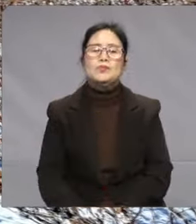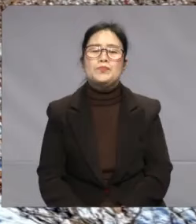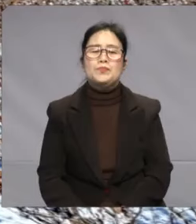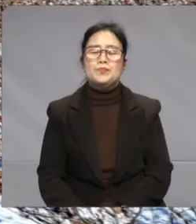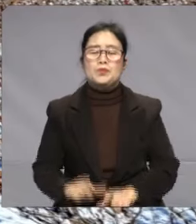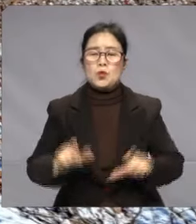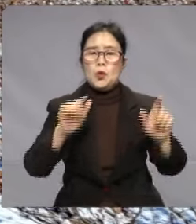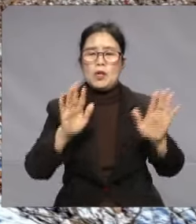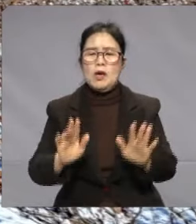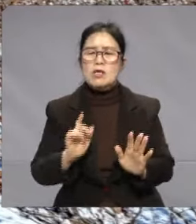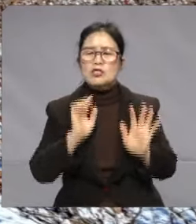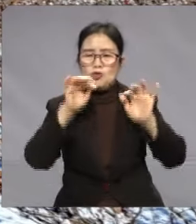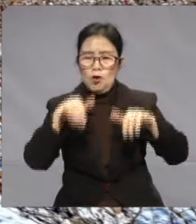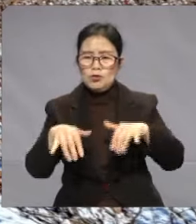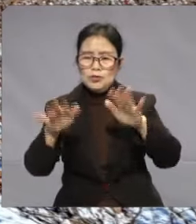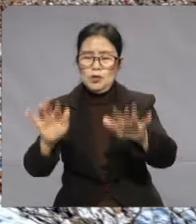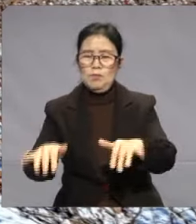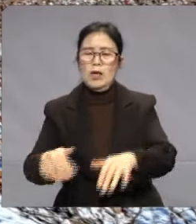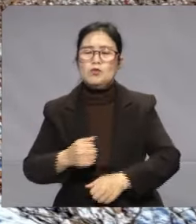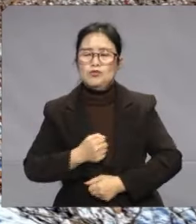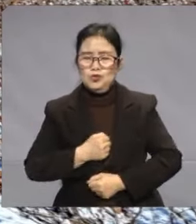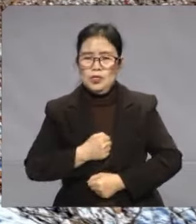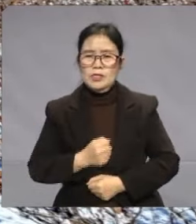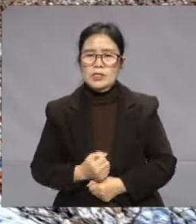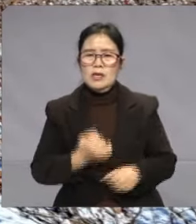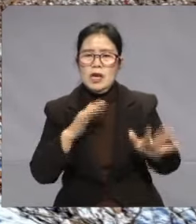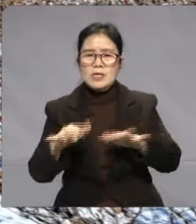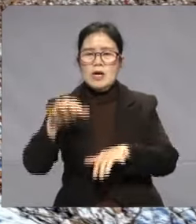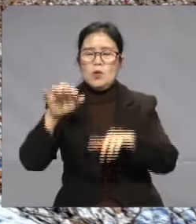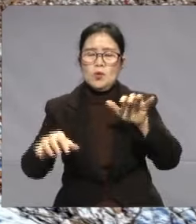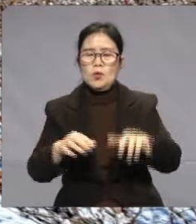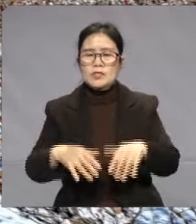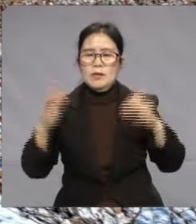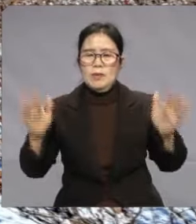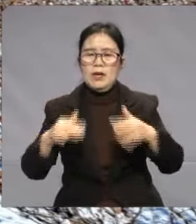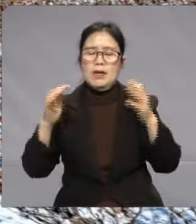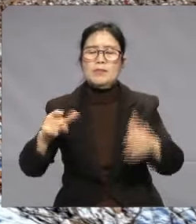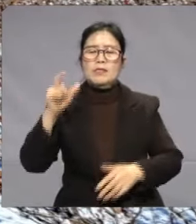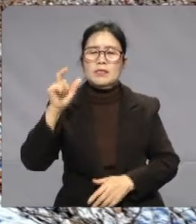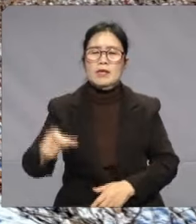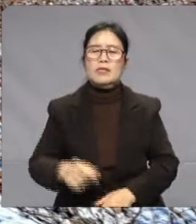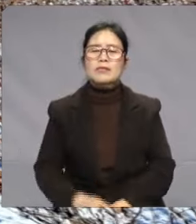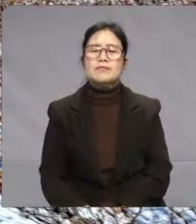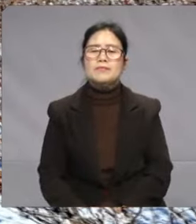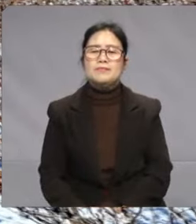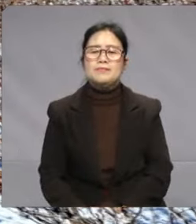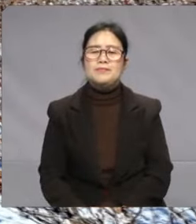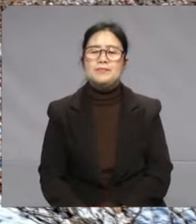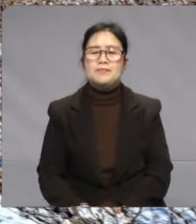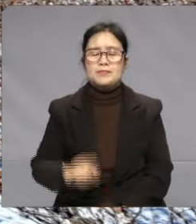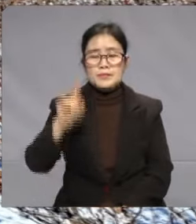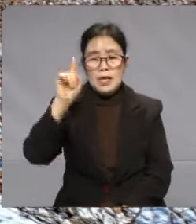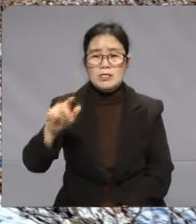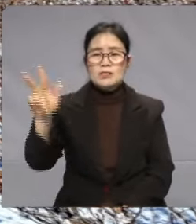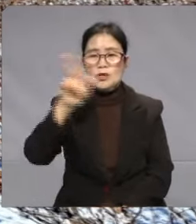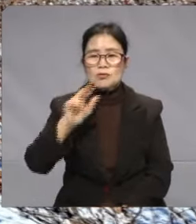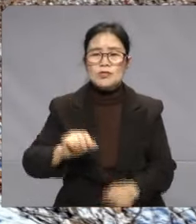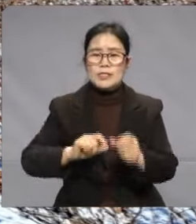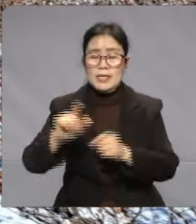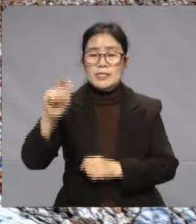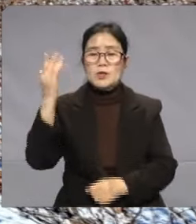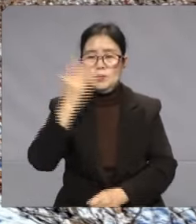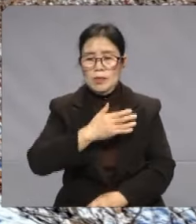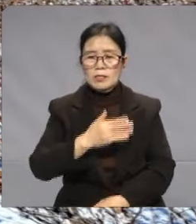동해 안으로는 너울성 파도에 유의하셔야겠고요 해상 곳곳에는 강한 바람이 불겠습니다 내일도 전국이 대체로